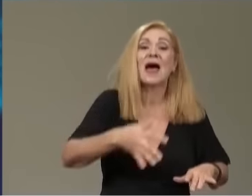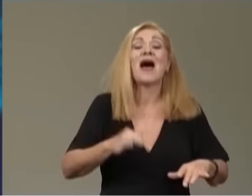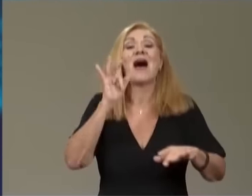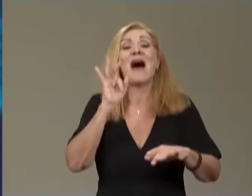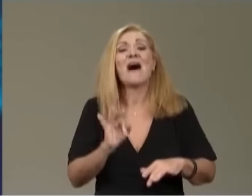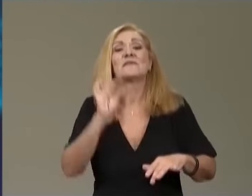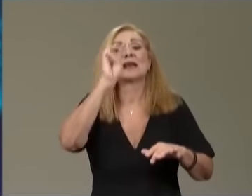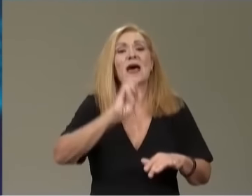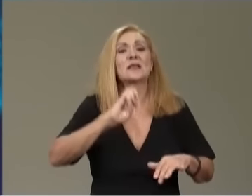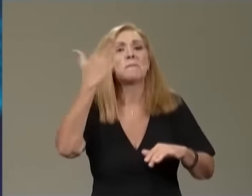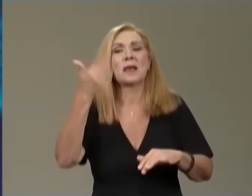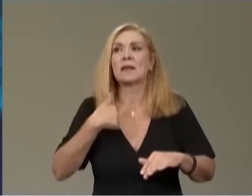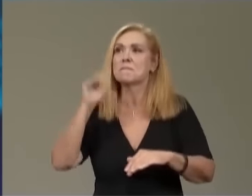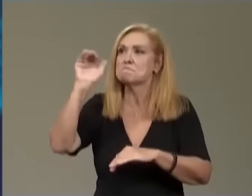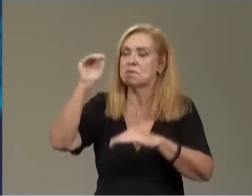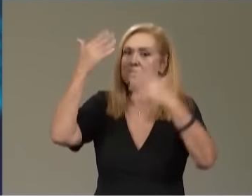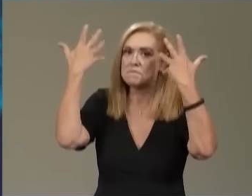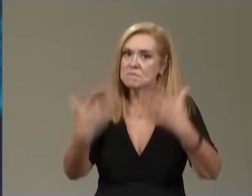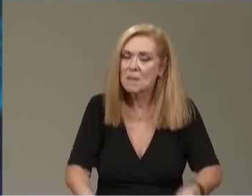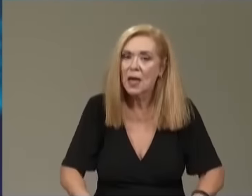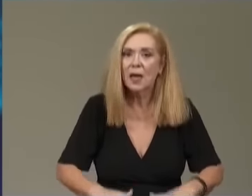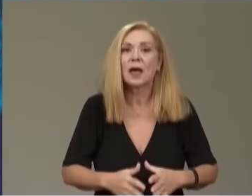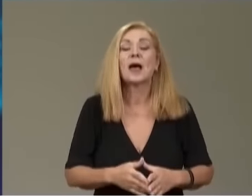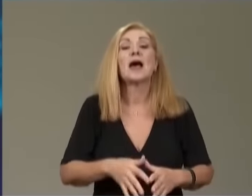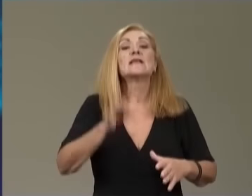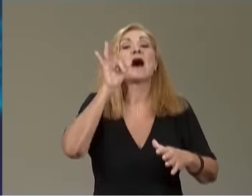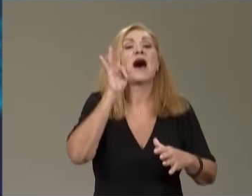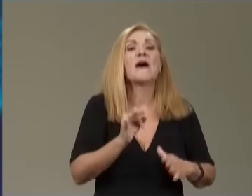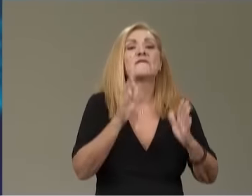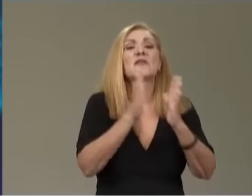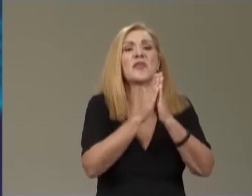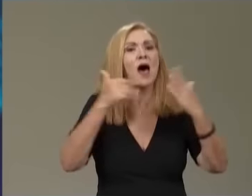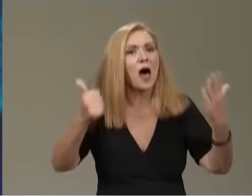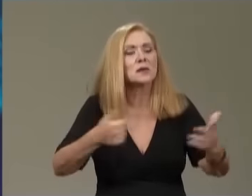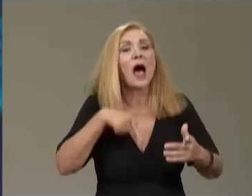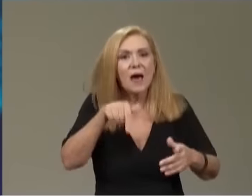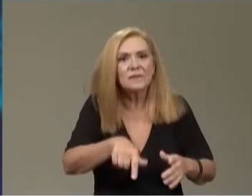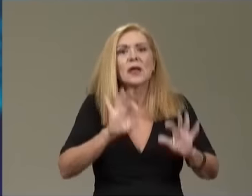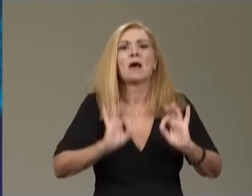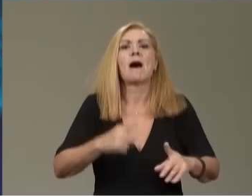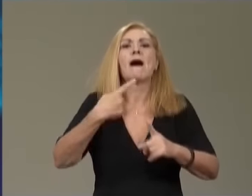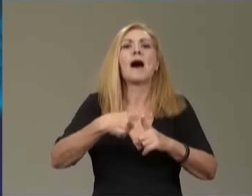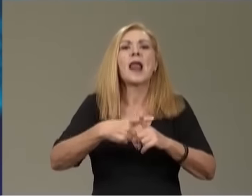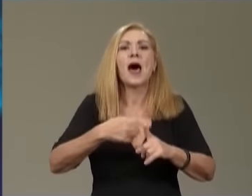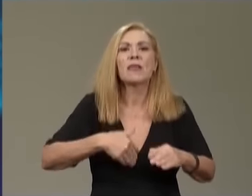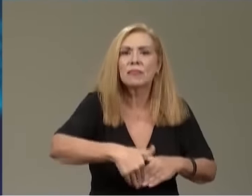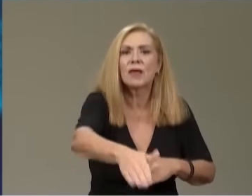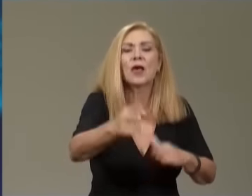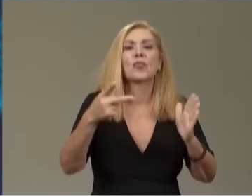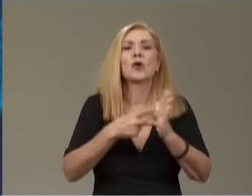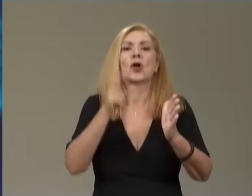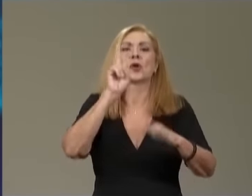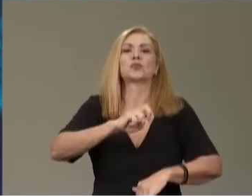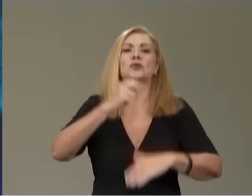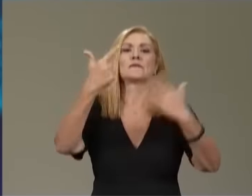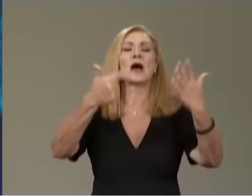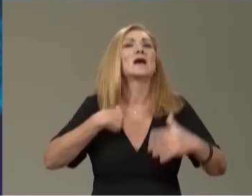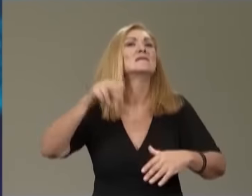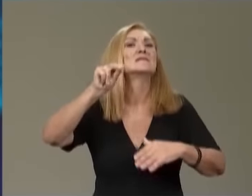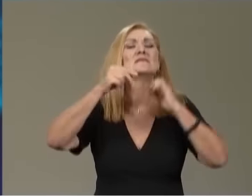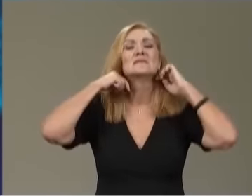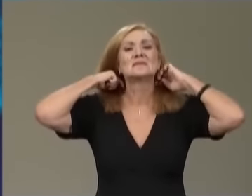να δρομολογείται με τα αναβαθμισμένα F-16 Viper. Αυτή είναι η Ελλάδα του 27. Αυτά σας υποσχέθηκα